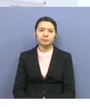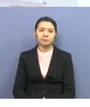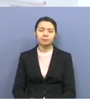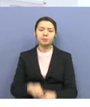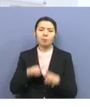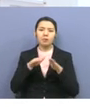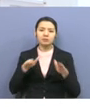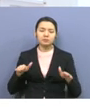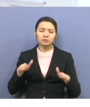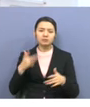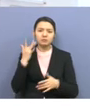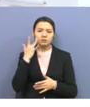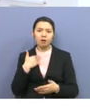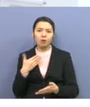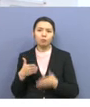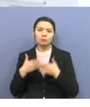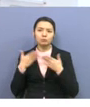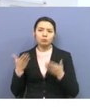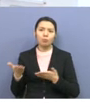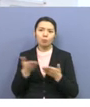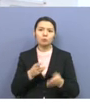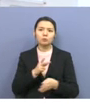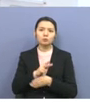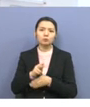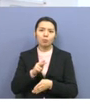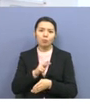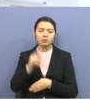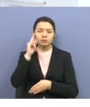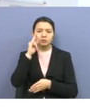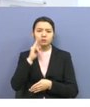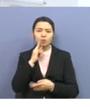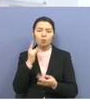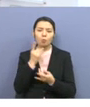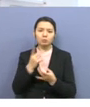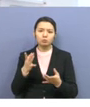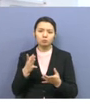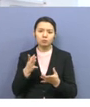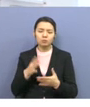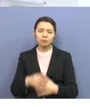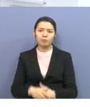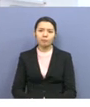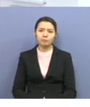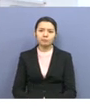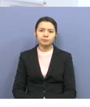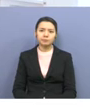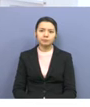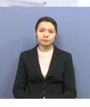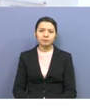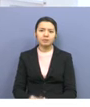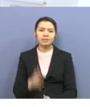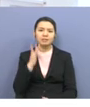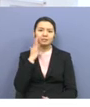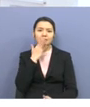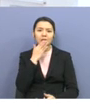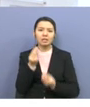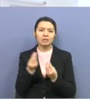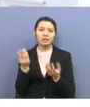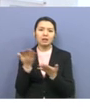жас балаларды жасөспірімдерге соны біз балаулап үйретіп қазақтың дәстүрін, қазақтың сол ұлттық ойынын